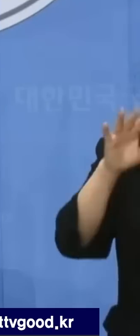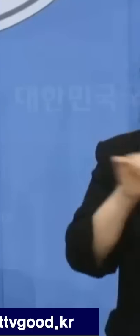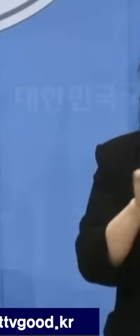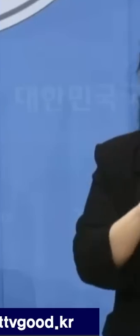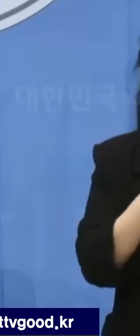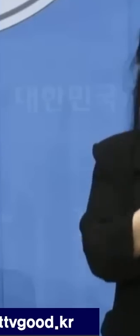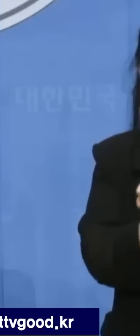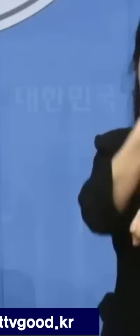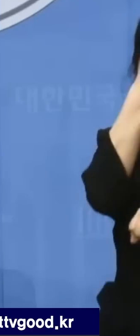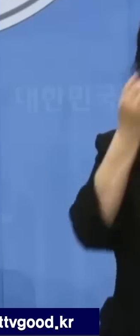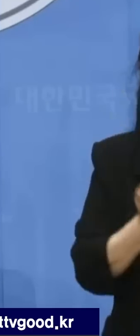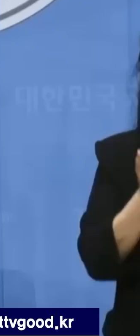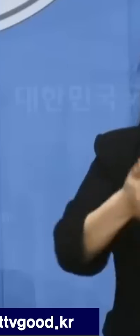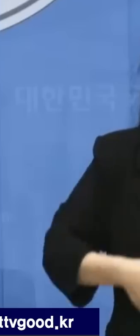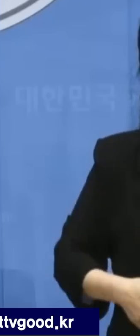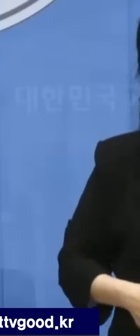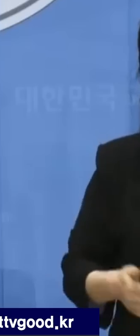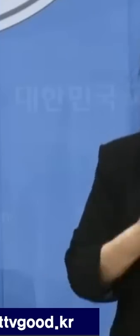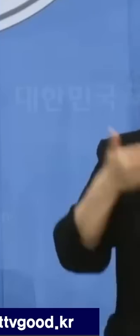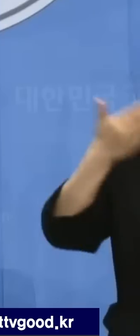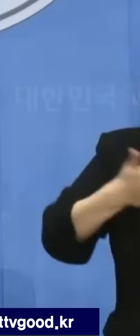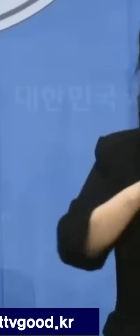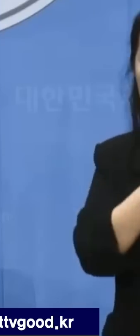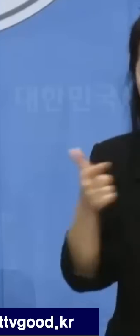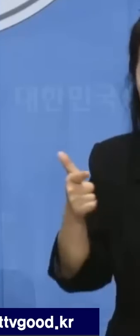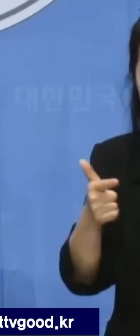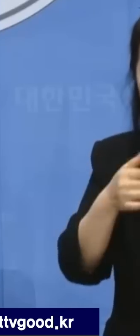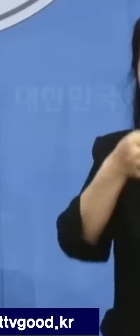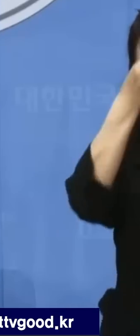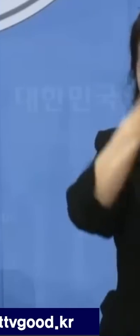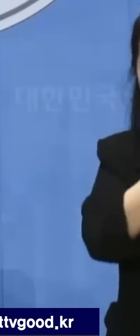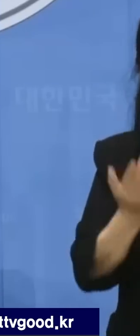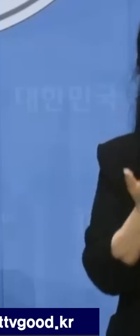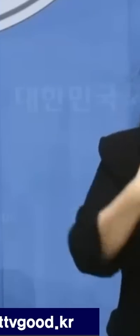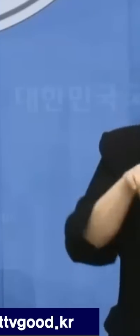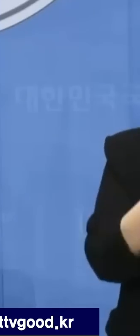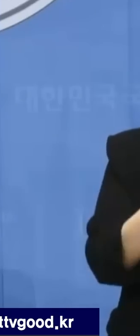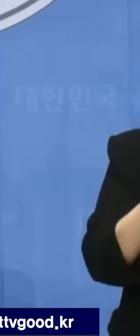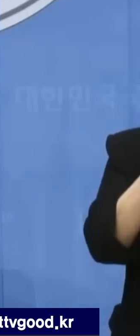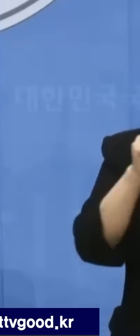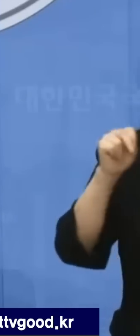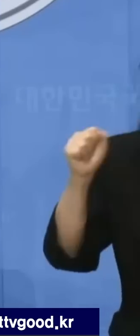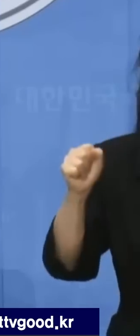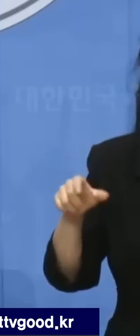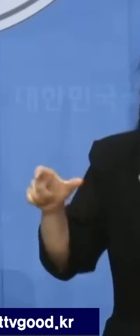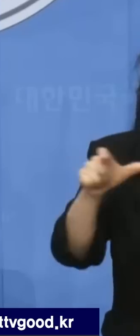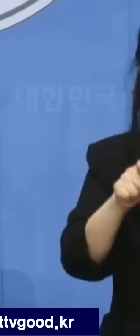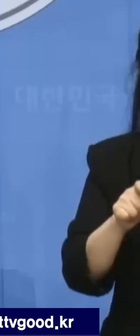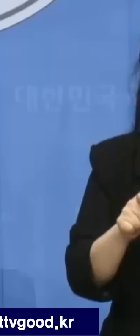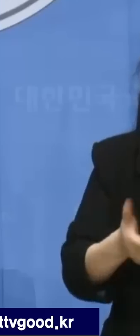역량을 강화해야 합니다. 미디어 홍보 역량 강화를 위해 각 지역위원회별로 SNS위원회를